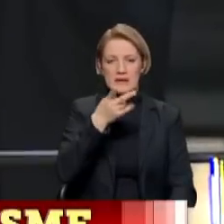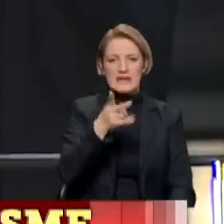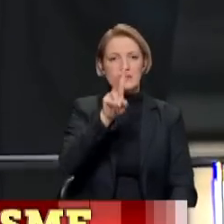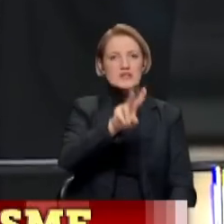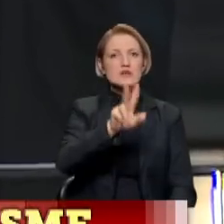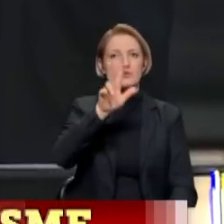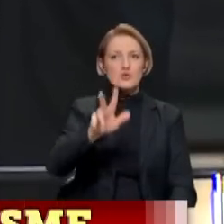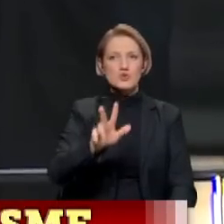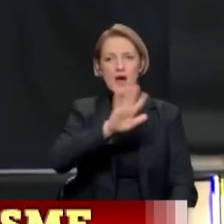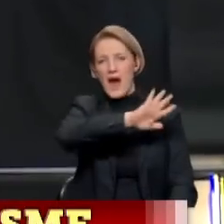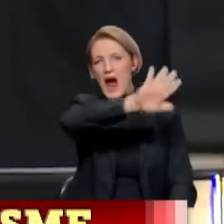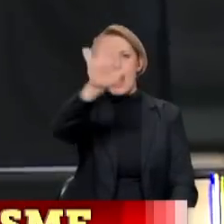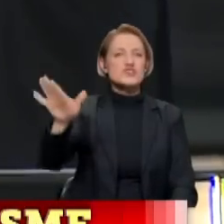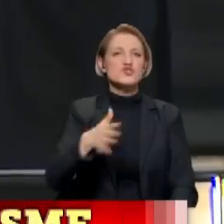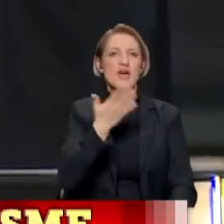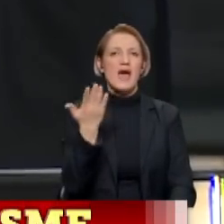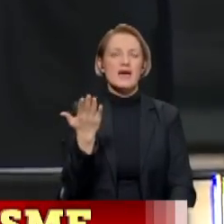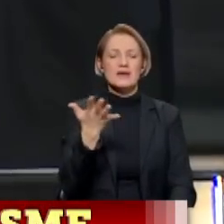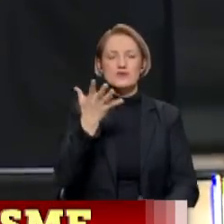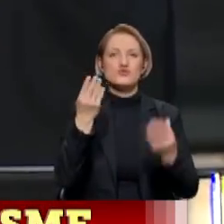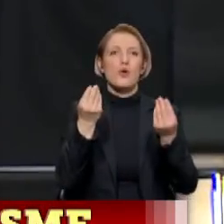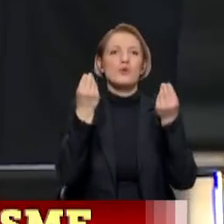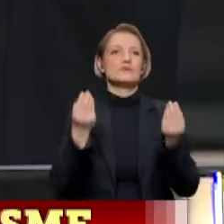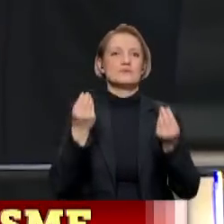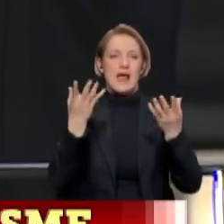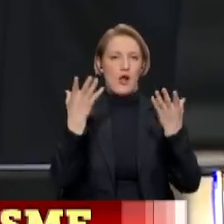2023'te her şey